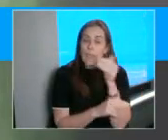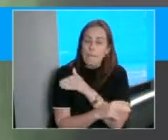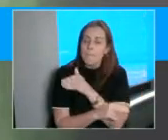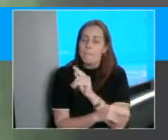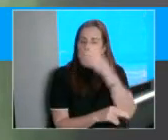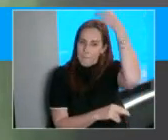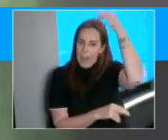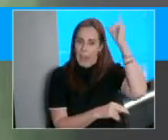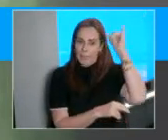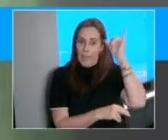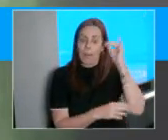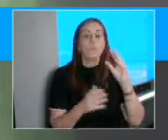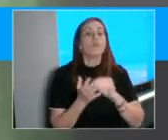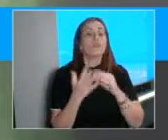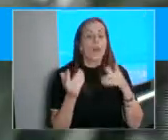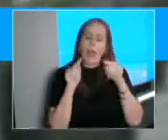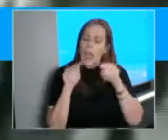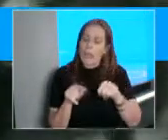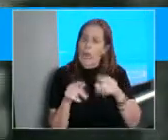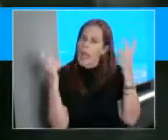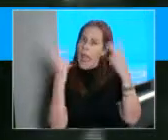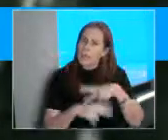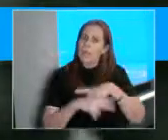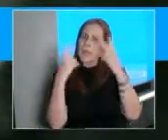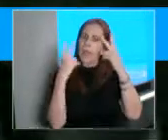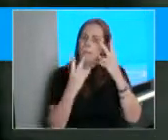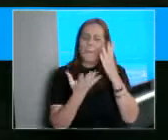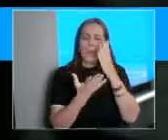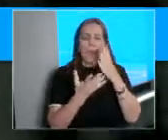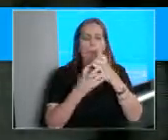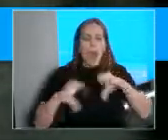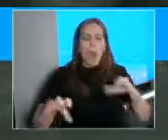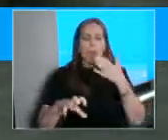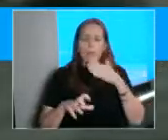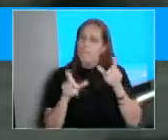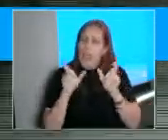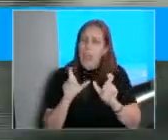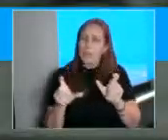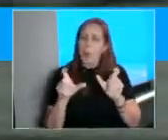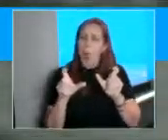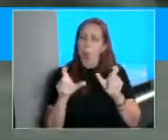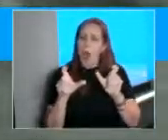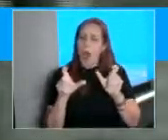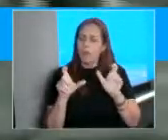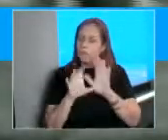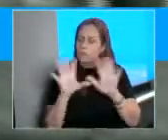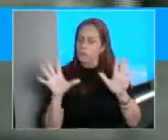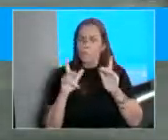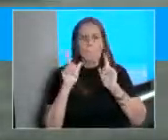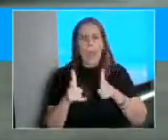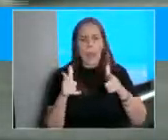מלך ירדן, במטרה להגיע עמו להסכם בנושא חלוקת הארץ ולמנוע בכך את השתתפות הליגיון